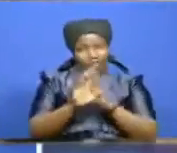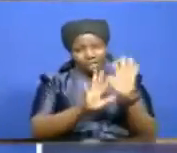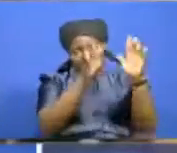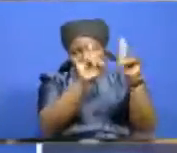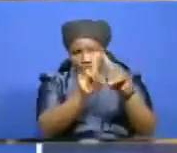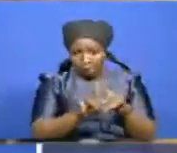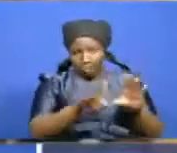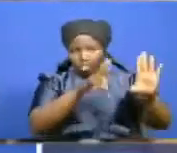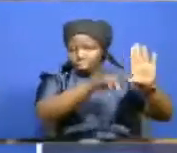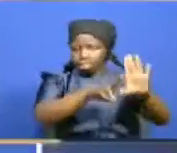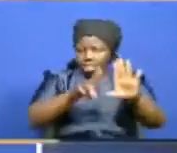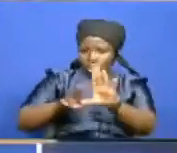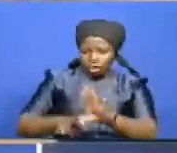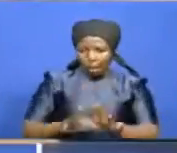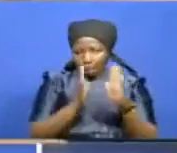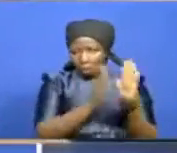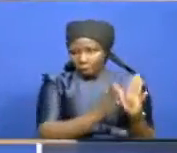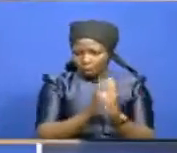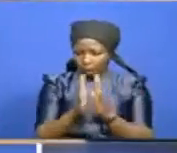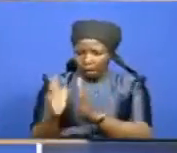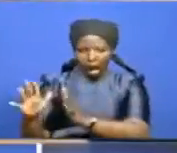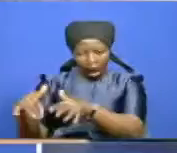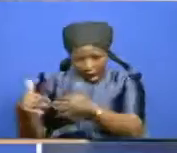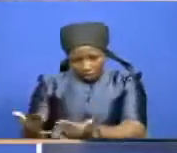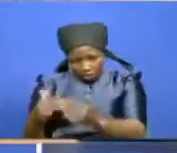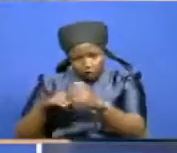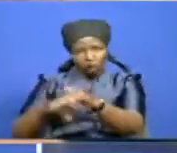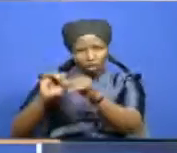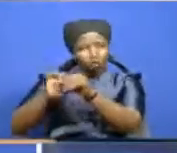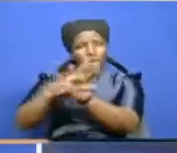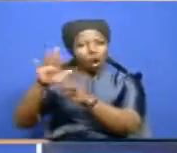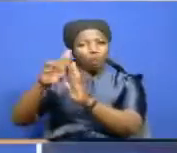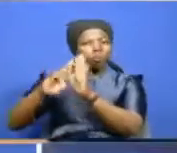vikipangwa kwa namna ya kuzingatia masharti hayo.